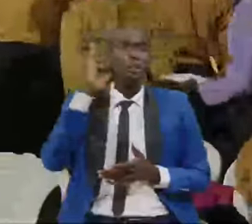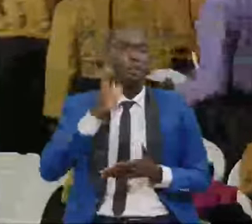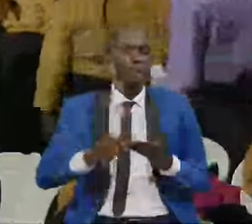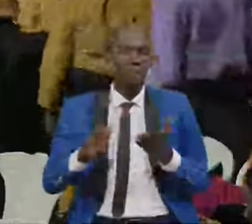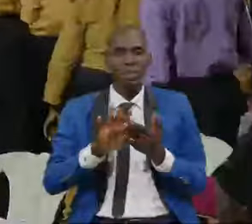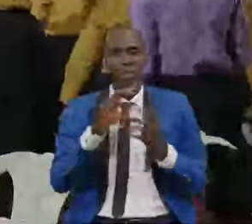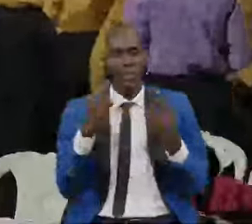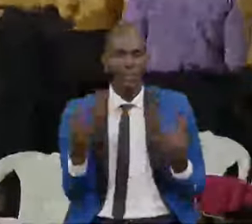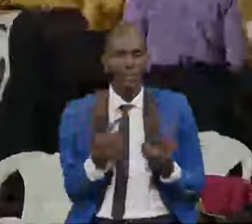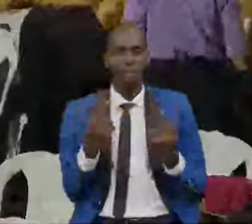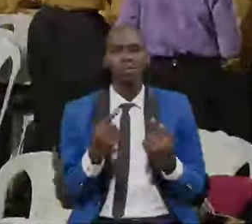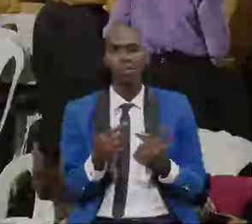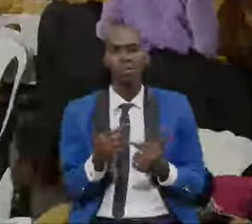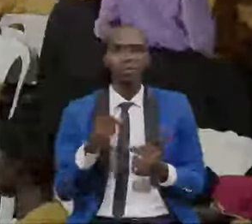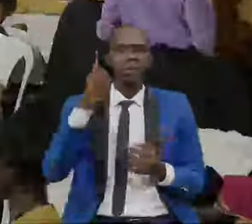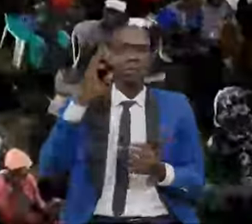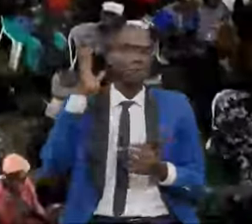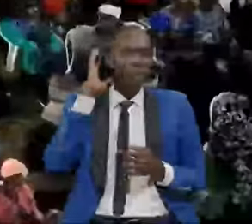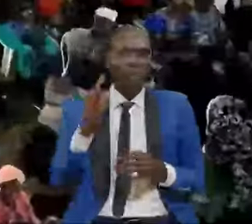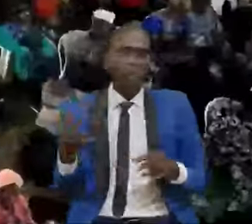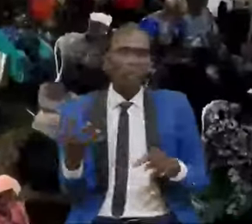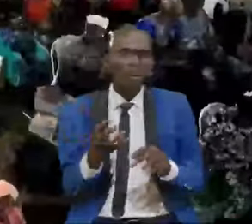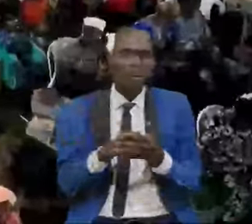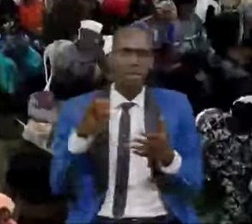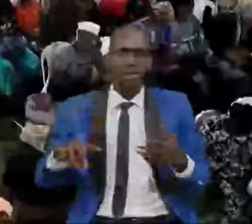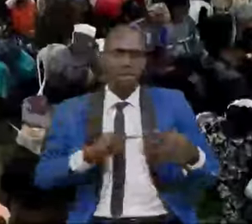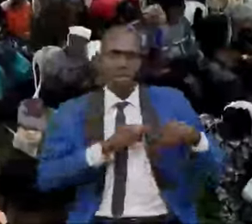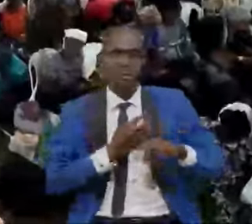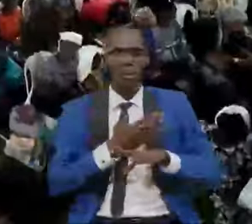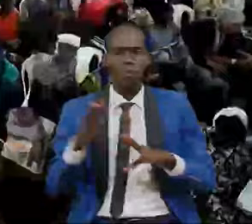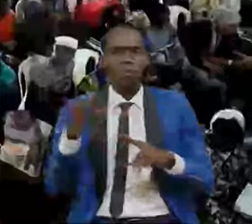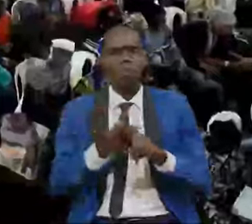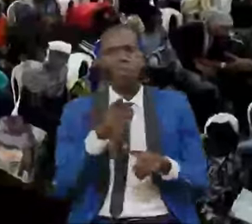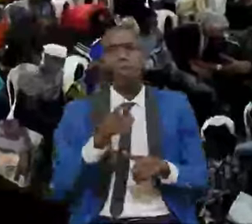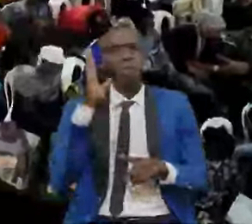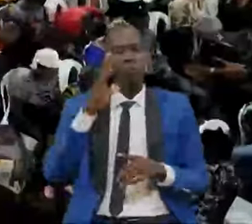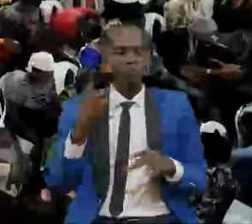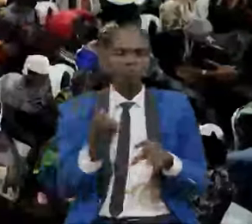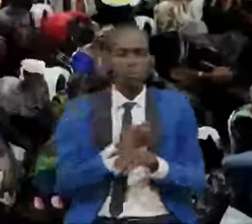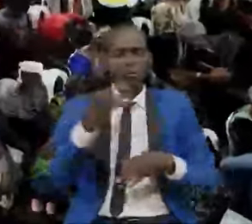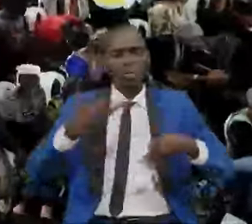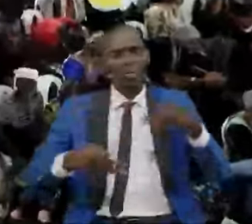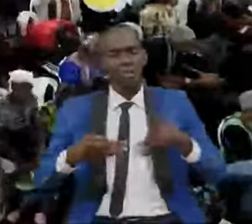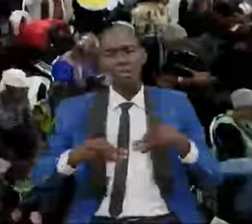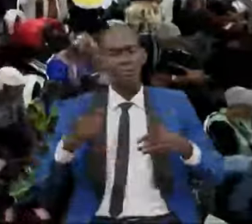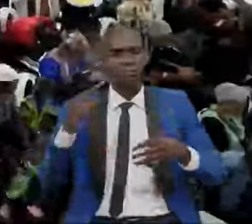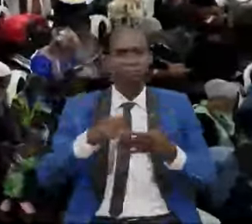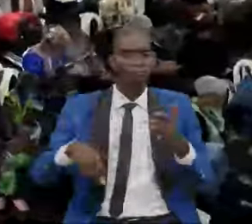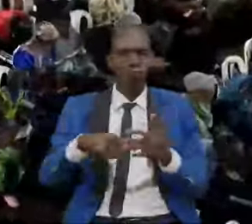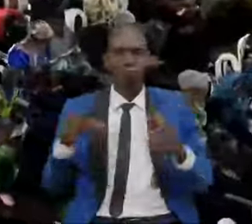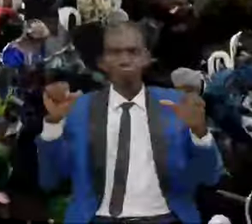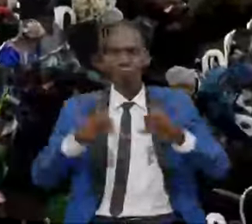péchés. Il va ôter la culpabilité de ta vie. Il va ôter la condamnation de ta vie. Il te